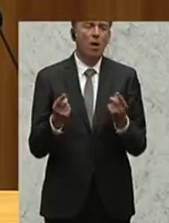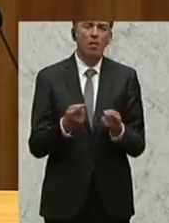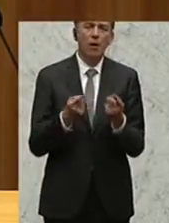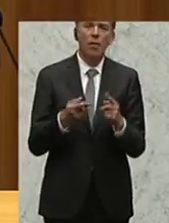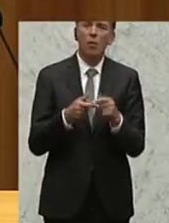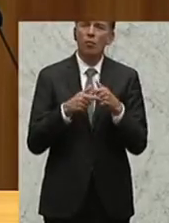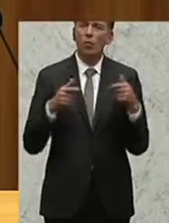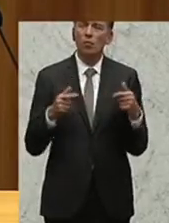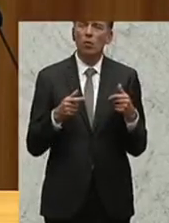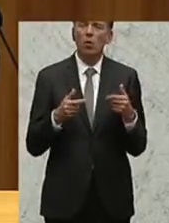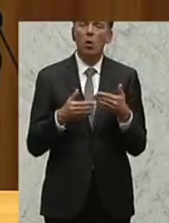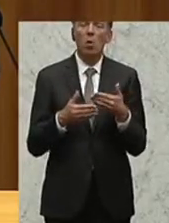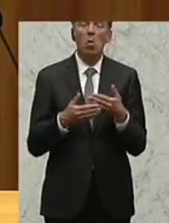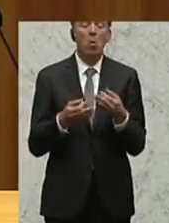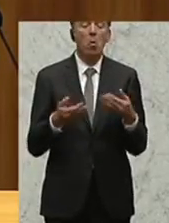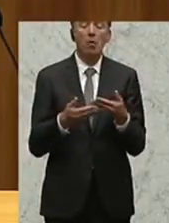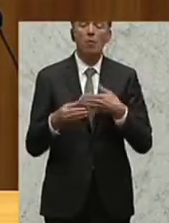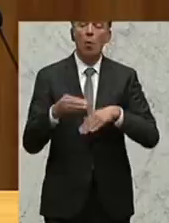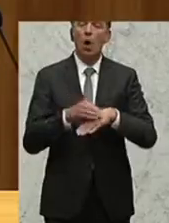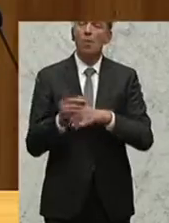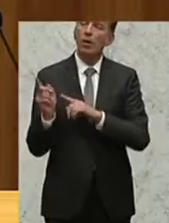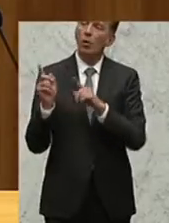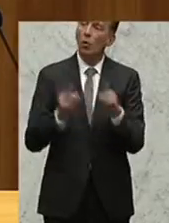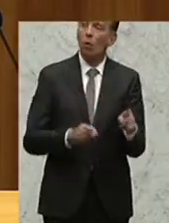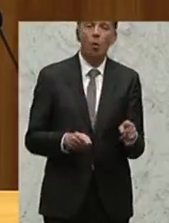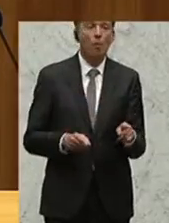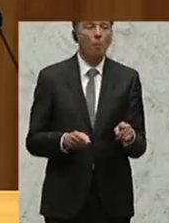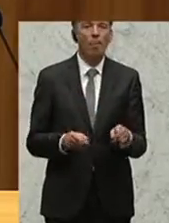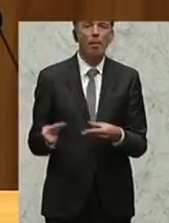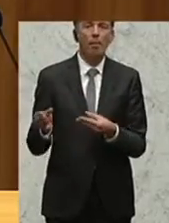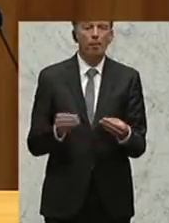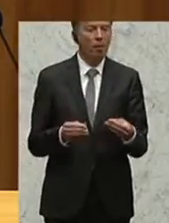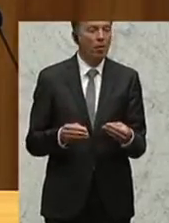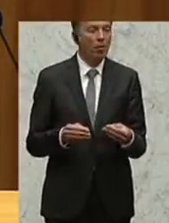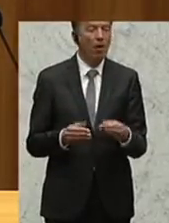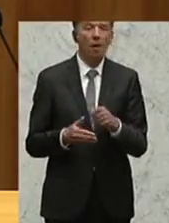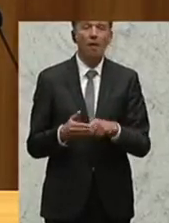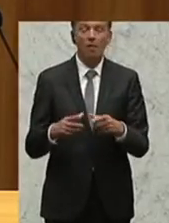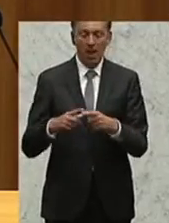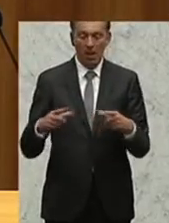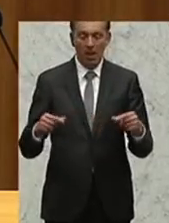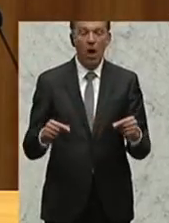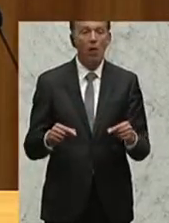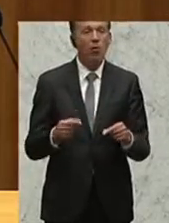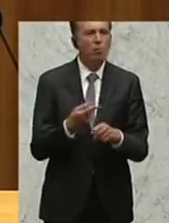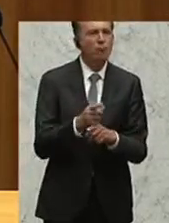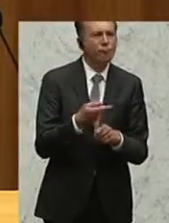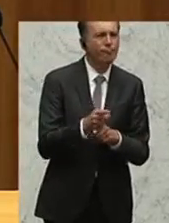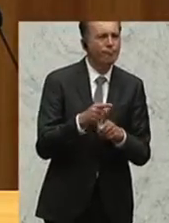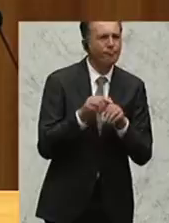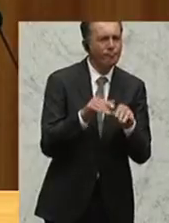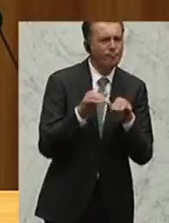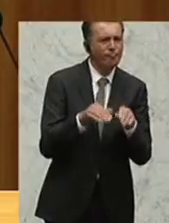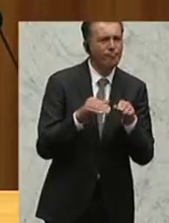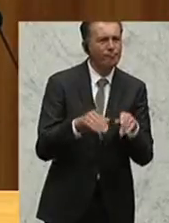Funktionäre kommen unangemeldet zu Ihnen nach Hause, bringen ein paar Wahlkarten mit und bedrängen Sie sogar das Kreuz an der richtigen Stelle vor ihm zum